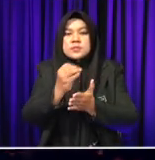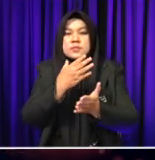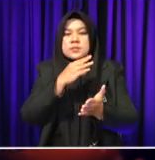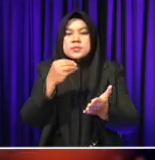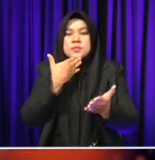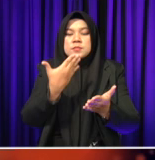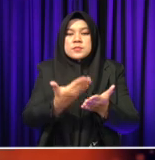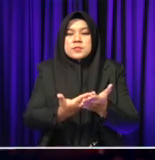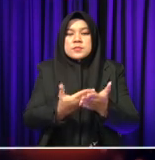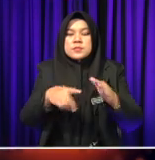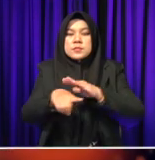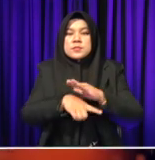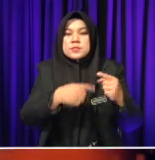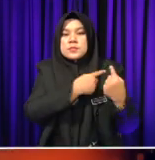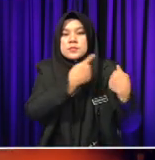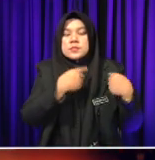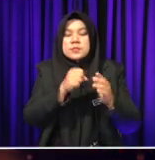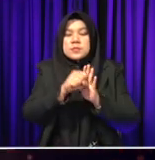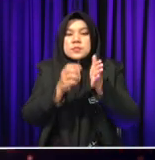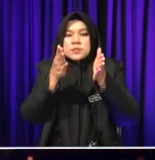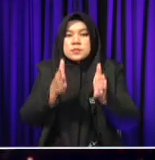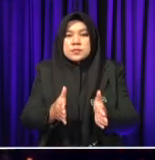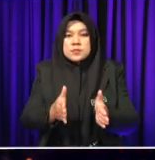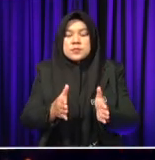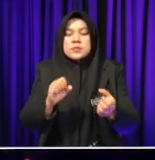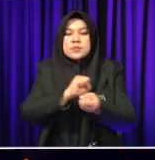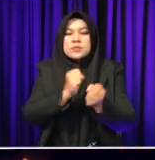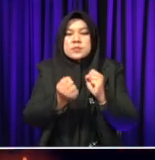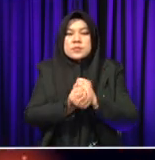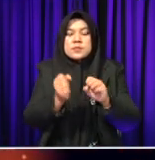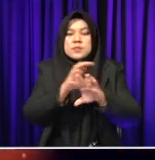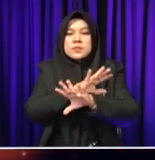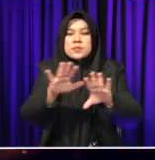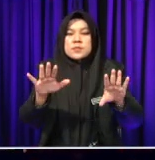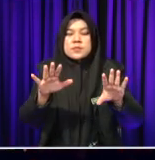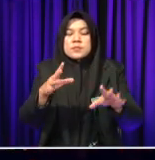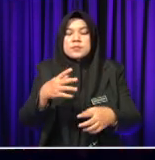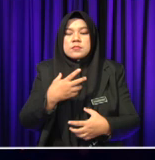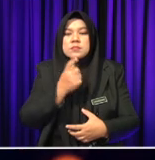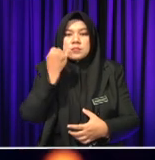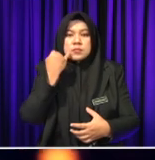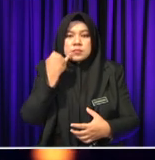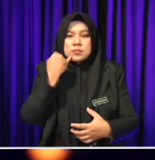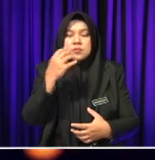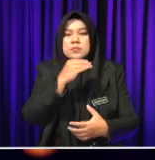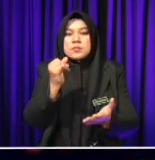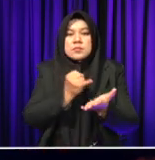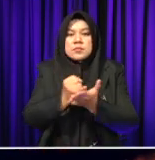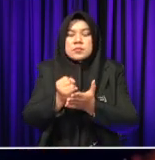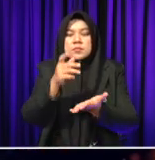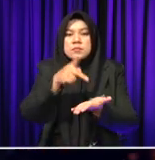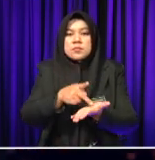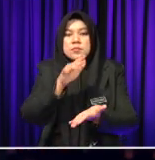berdasarkan hati seseorang di mana seseorang itu bersahabatan tanpa ada unsuh hasat dengki dan hati ikhlas kesannya